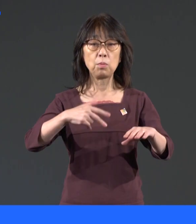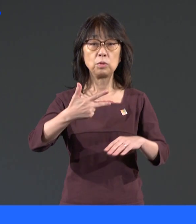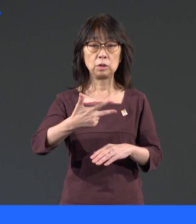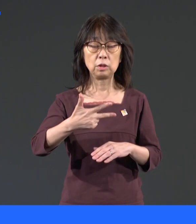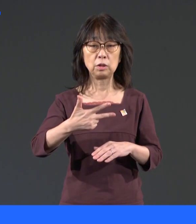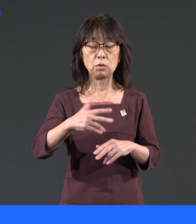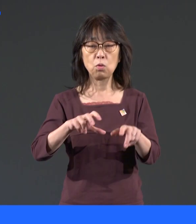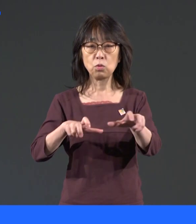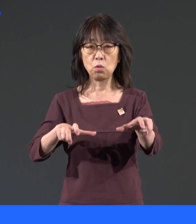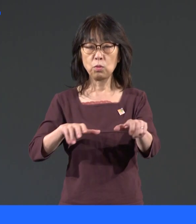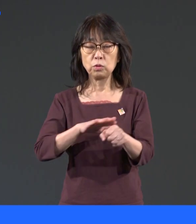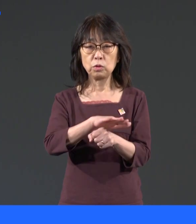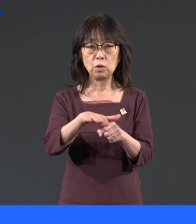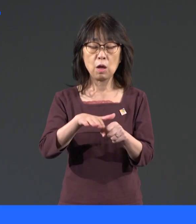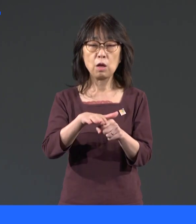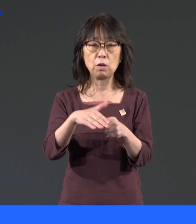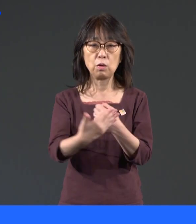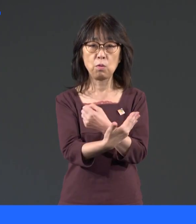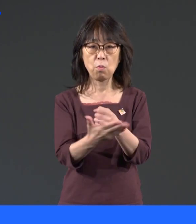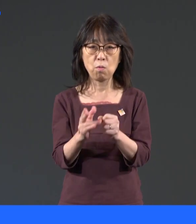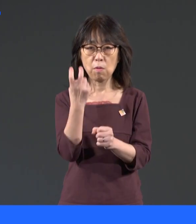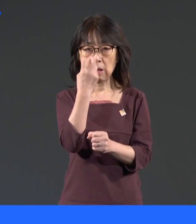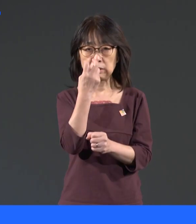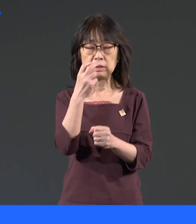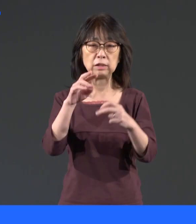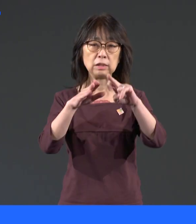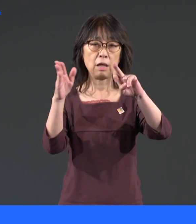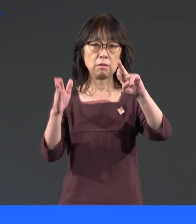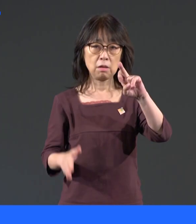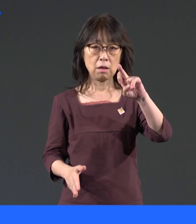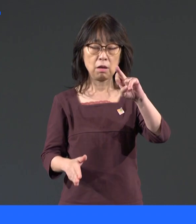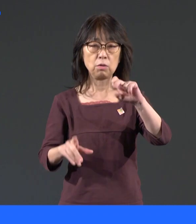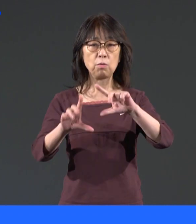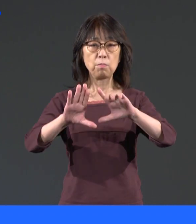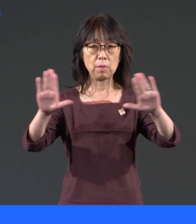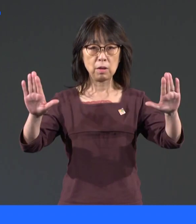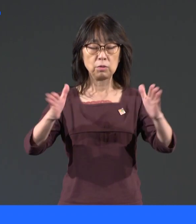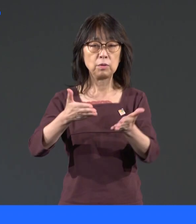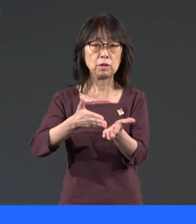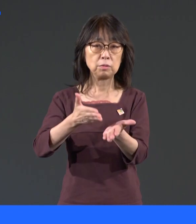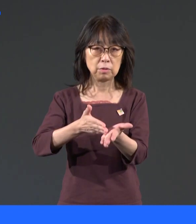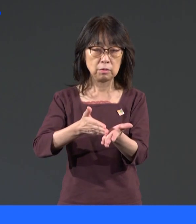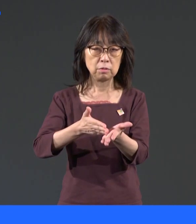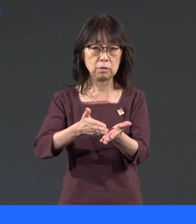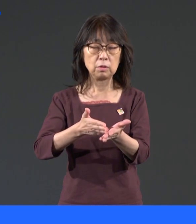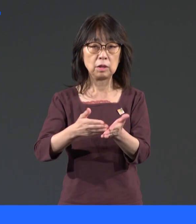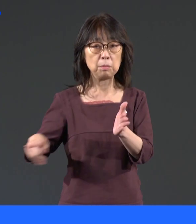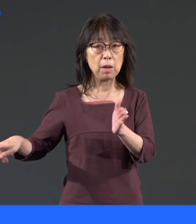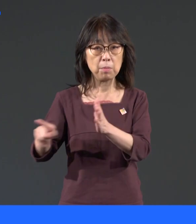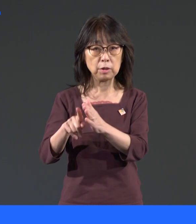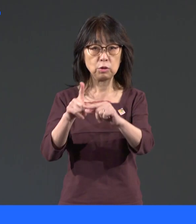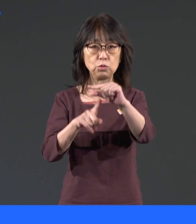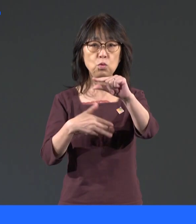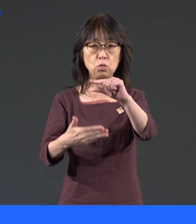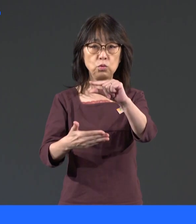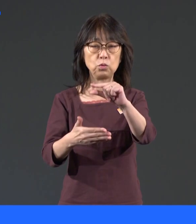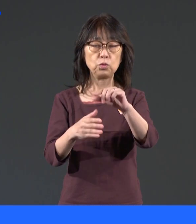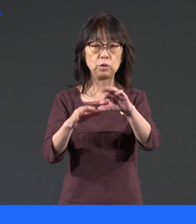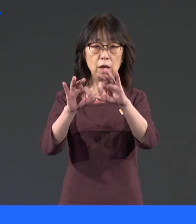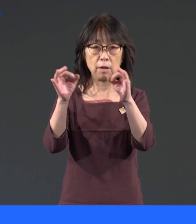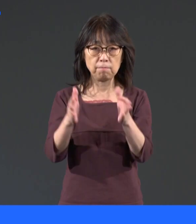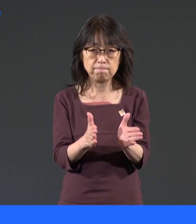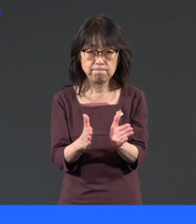動物愛護管理センターの改設についてえお話をさせていただきますまこれまで中国で整備を進めてまいりまし